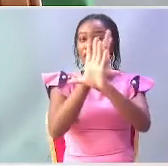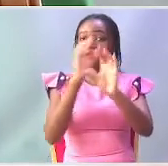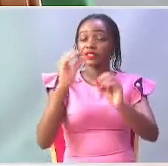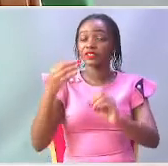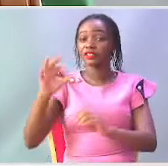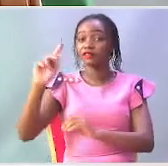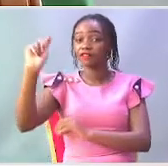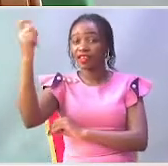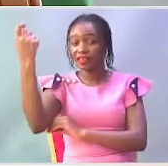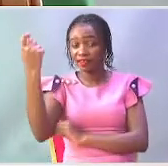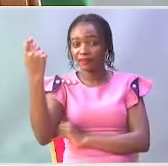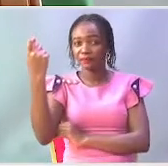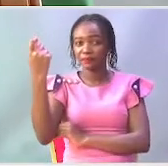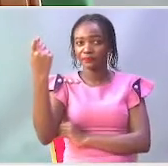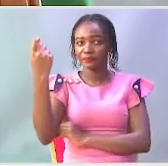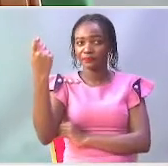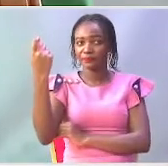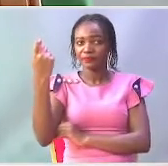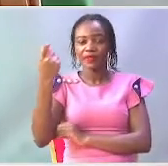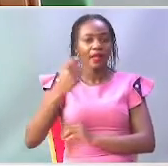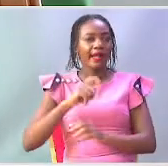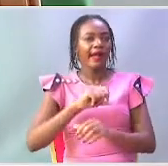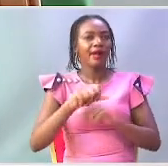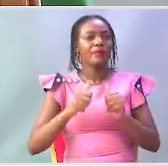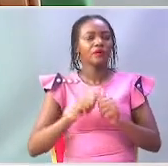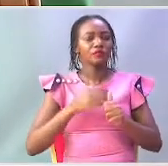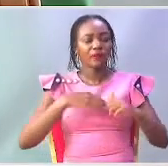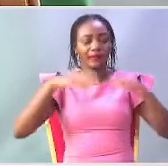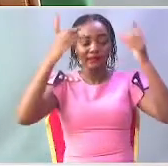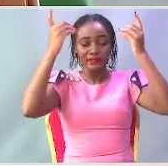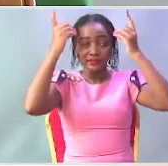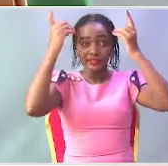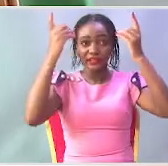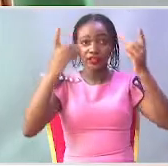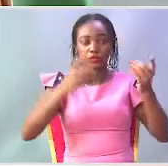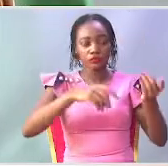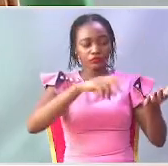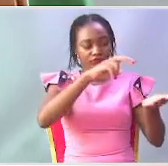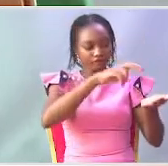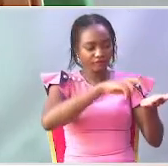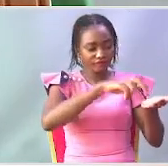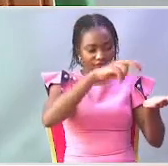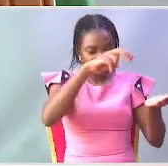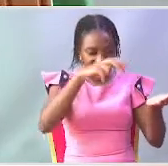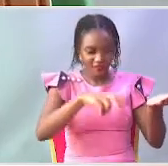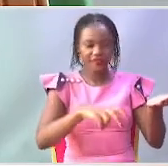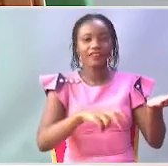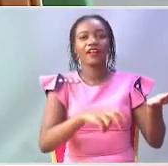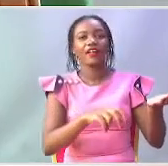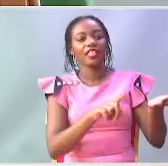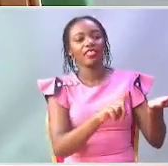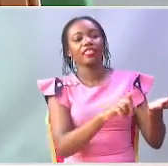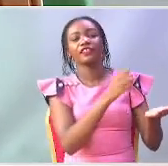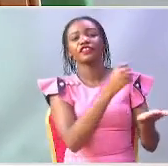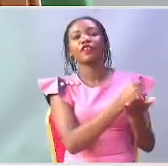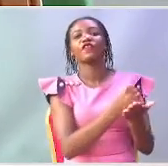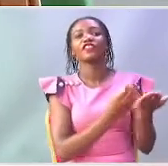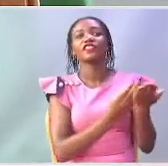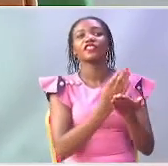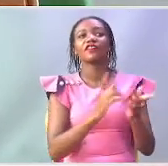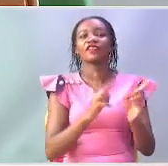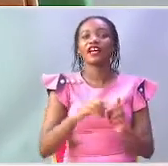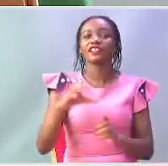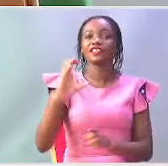of Kenya, of my decision to vacate this office of Chief